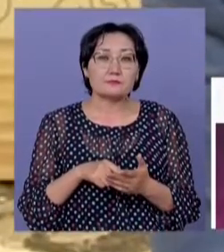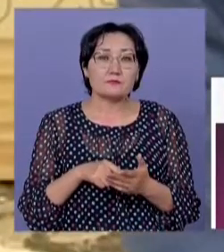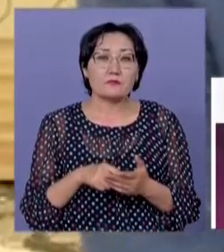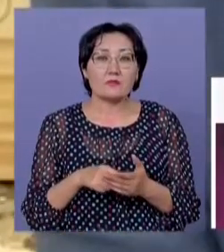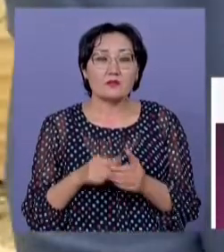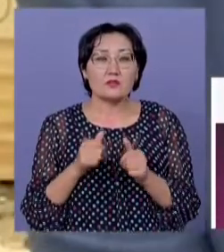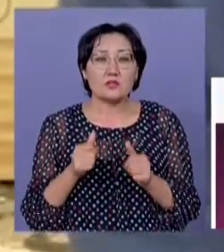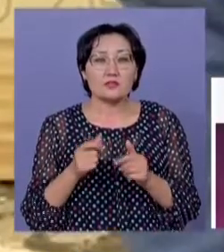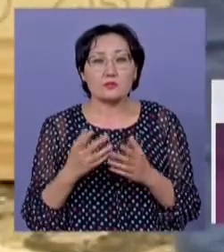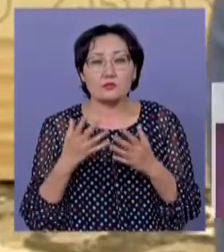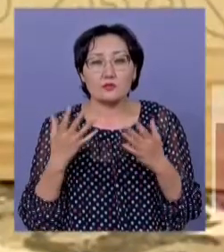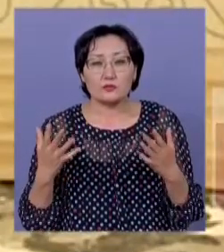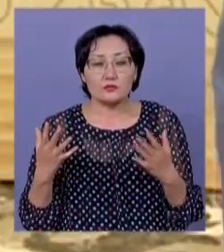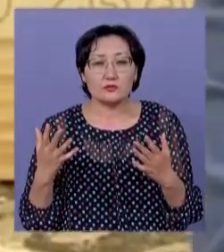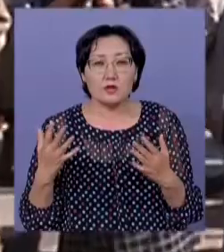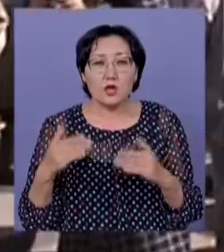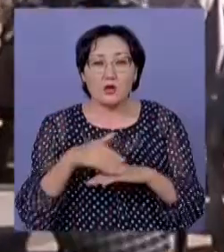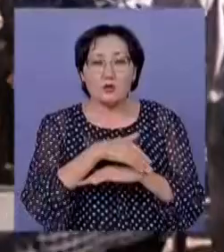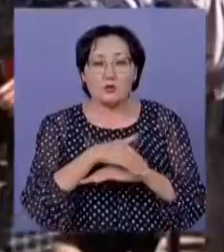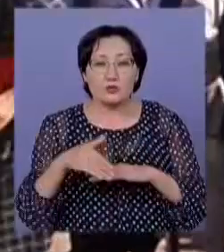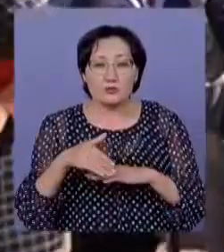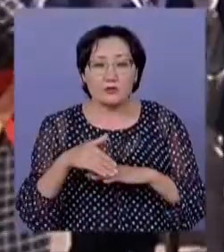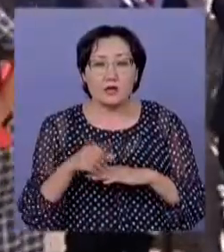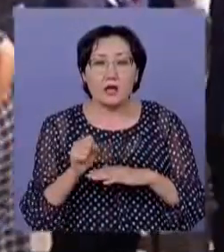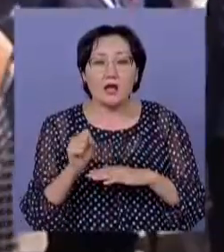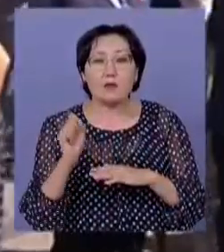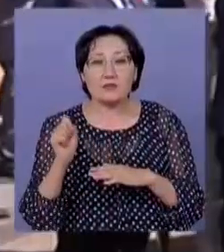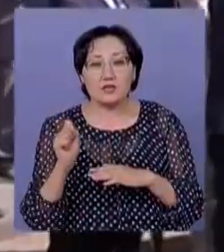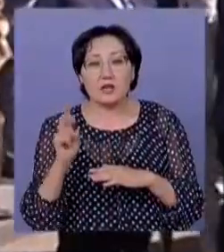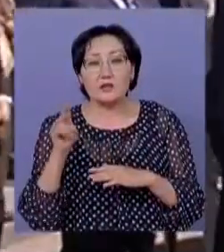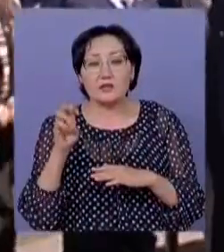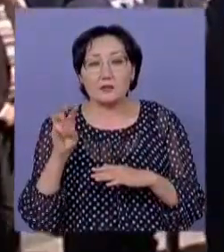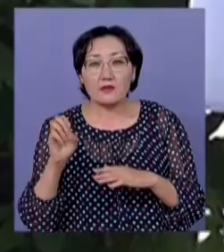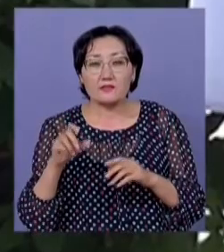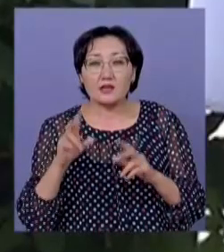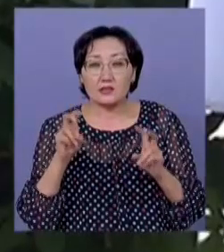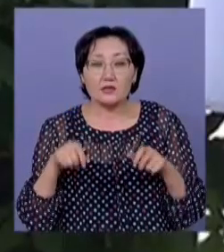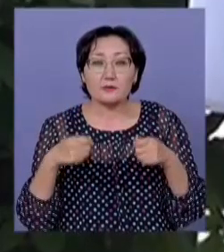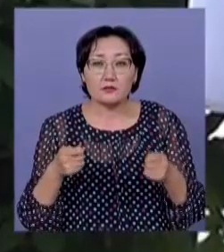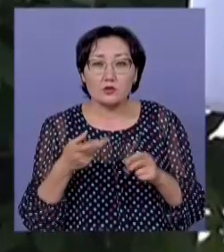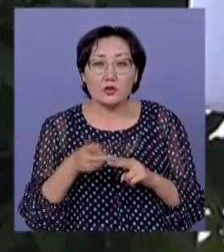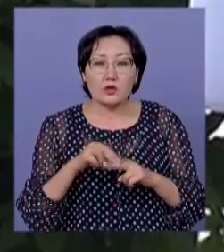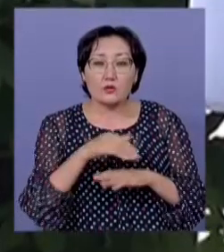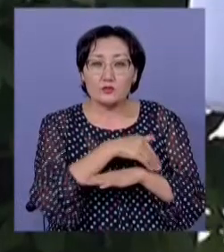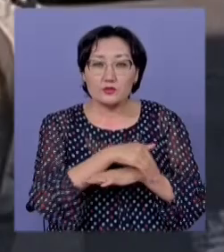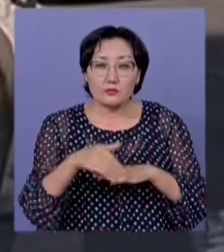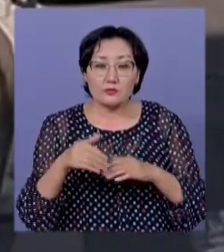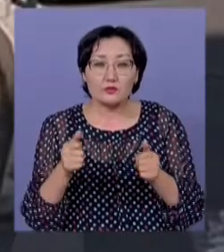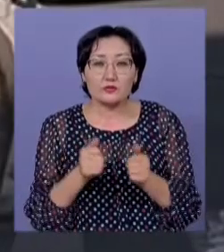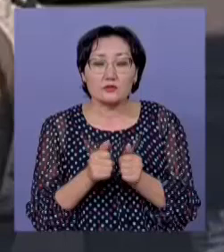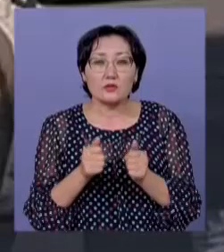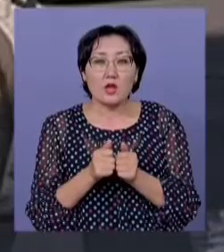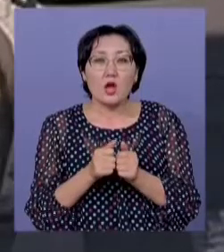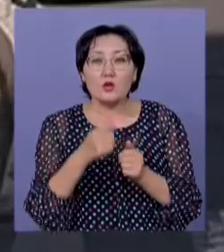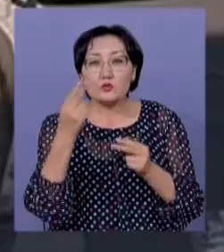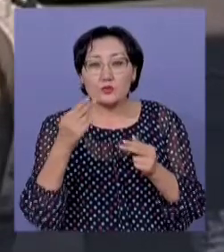жақсы бір үлкен көшенің біреуі Әбіш Кекілбаевтың атына берілді. Ол көшенің бойында сурет колледжі